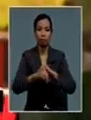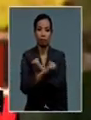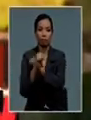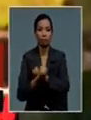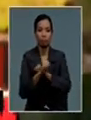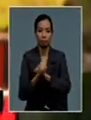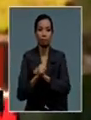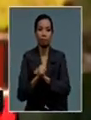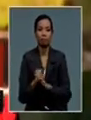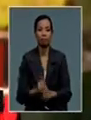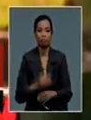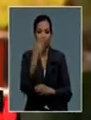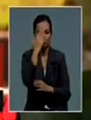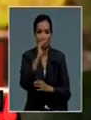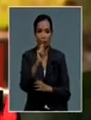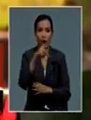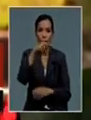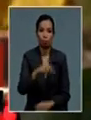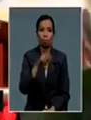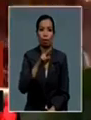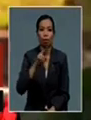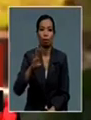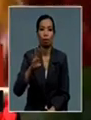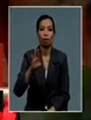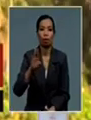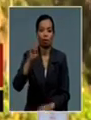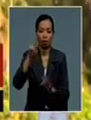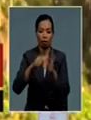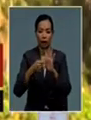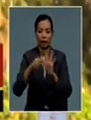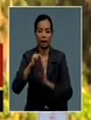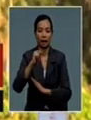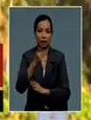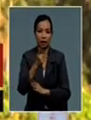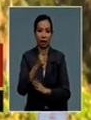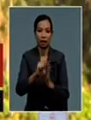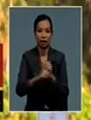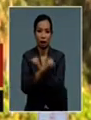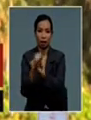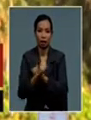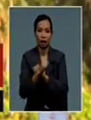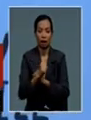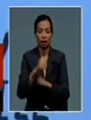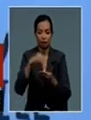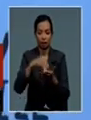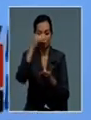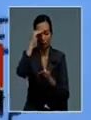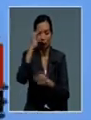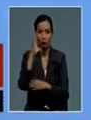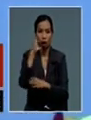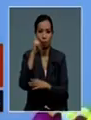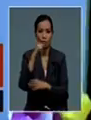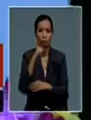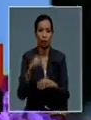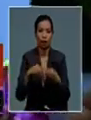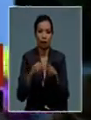ว่านี้และแม้ว่าร่างกฎหมายฉบับนี้นะคะจะครอบคลุมข้อเสนอส่วนใหญ่ของนักเรียนและผู้ปกครองค่ะแต่ว่ายังไม่สามารถตอบ